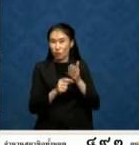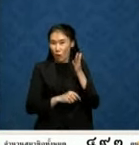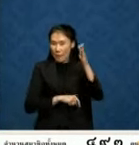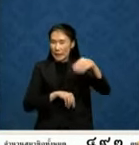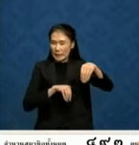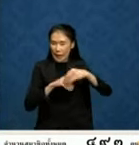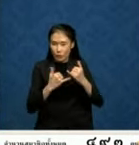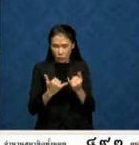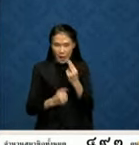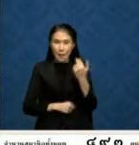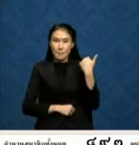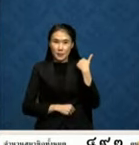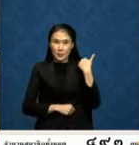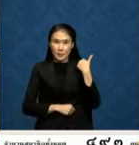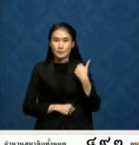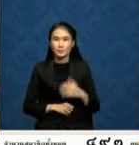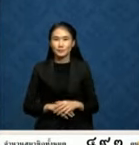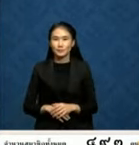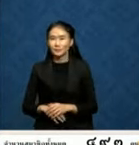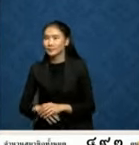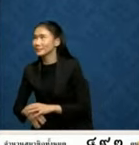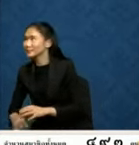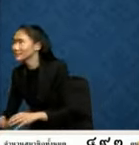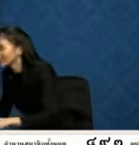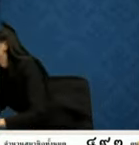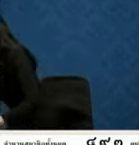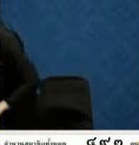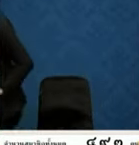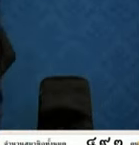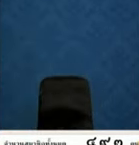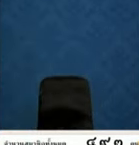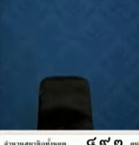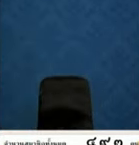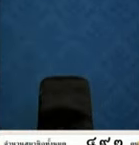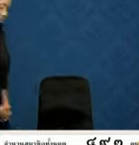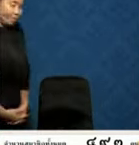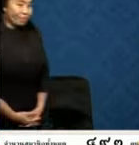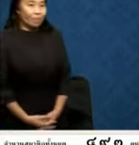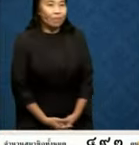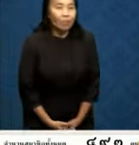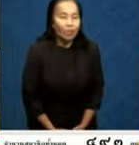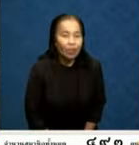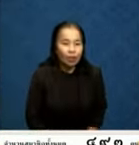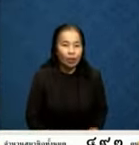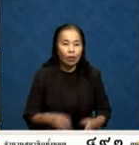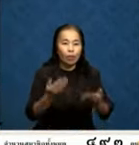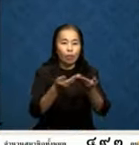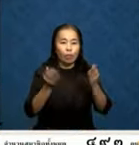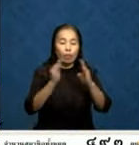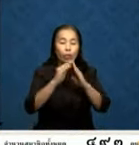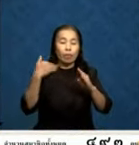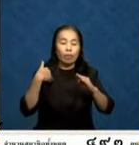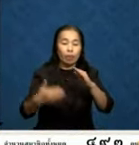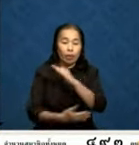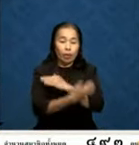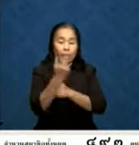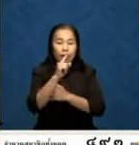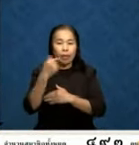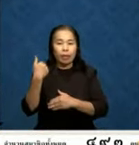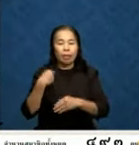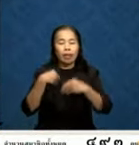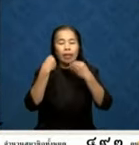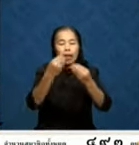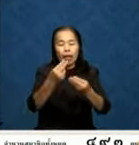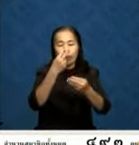ตนะครับสำหรับคำถามท่านว่าภาคครัวเรือนแล้วก็ภาคเอกชนจะมีโอกาสเข้ามาในส่วนนี้ได้หรือไม่ตรงนี้ผมขออนุญาตว่าขอให้เห็นภาพของ